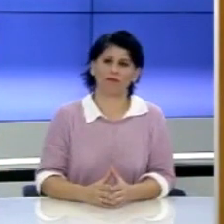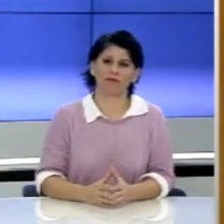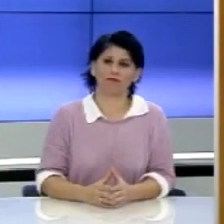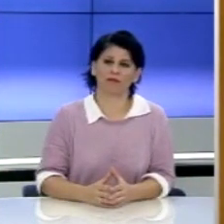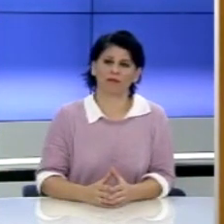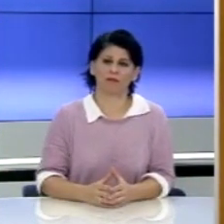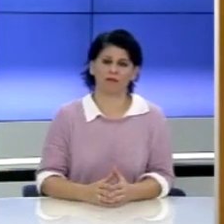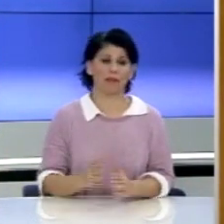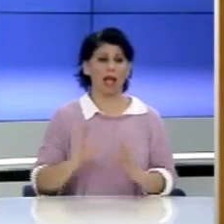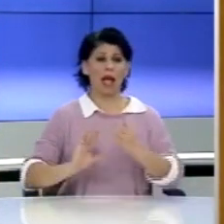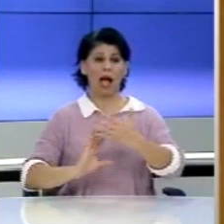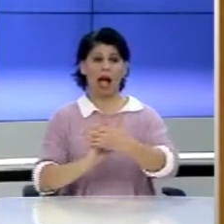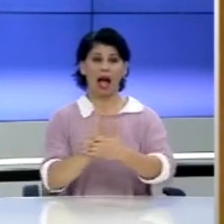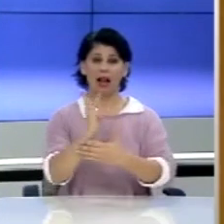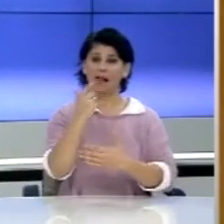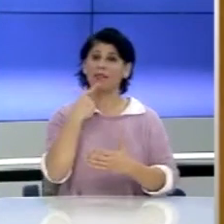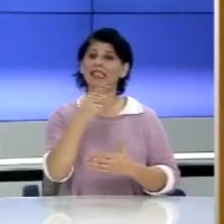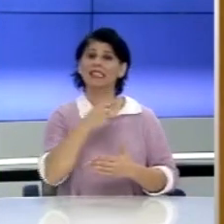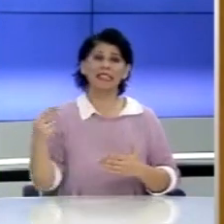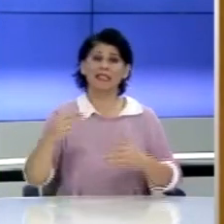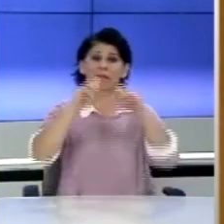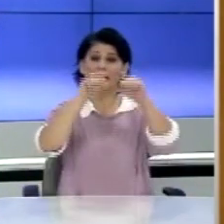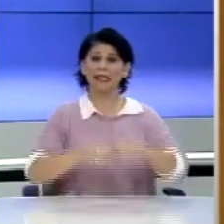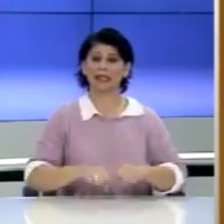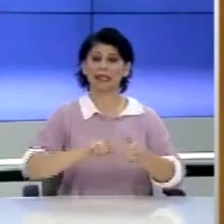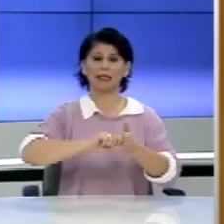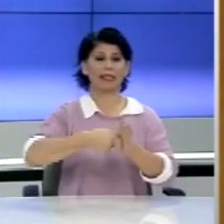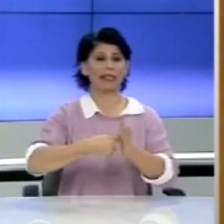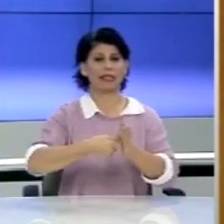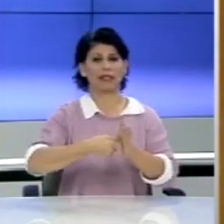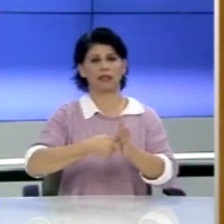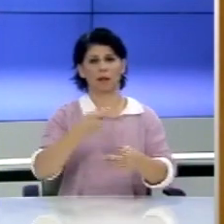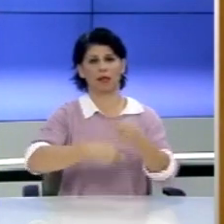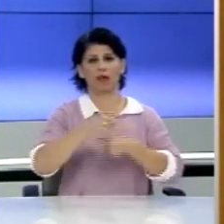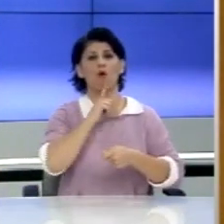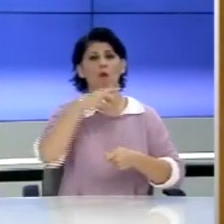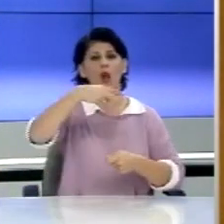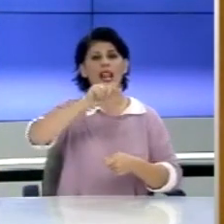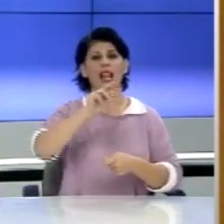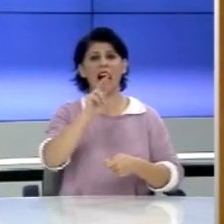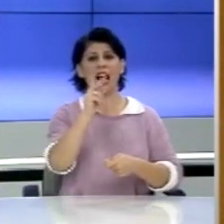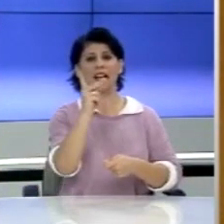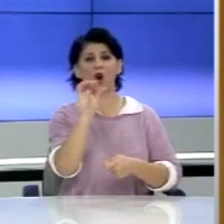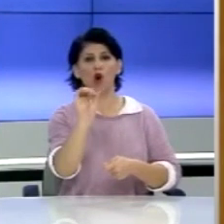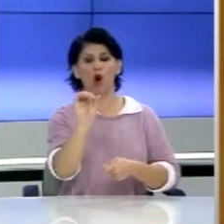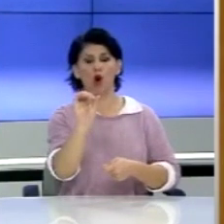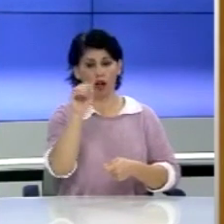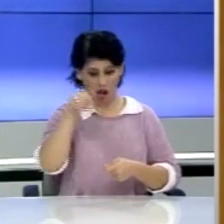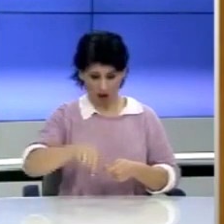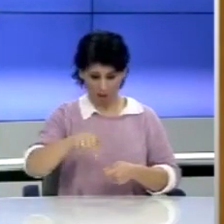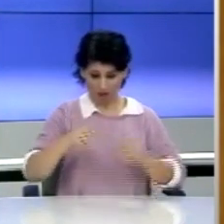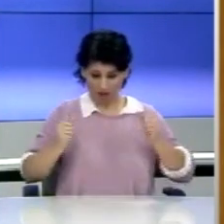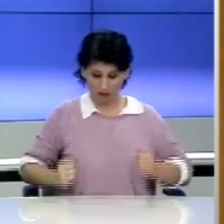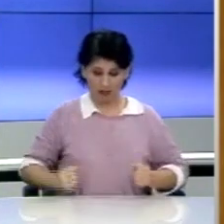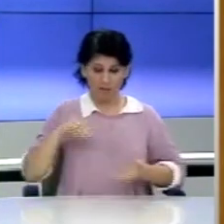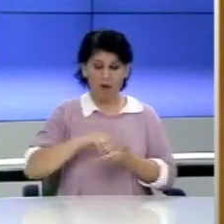Η ανάπτυξή σας σημαίνει επίσης κλείσιμο επιχειρήσεων, όπως η Λάρκο. Και από αυτό το βήμα για μια ακόμα φορά, όπως